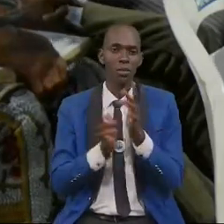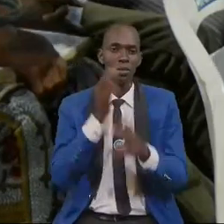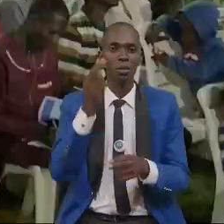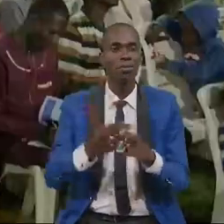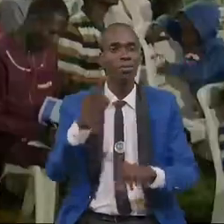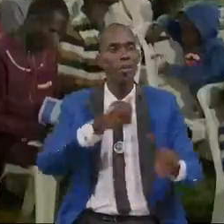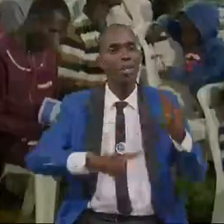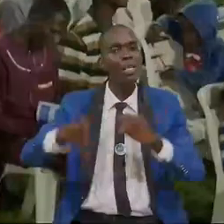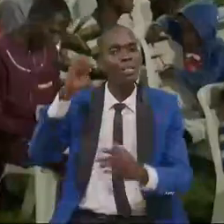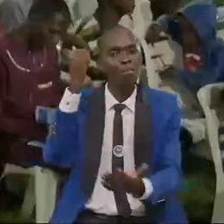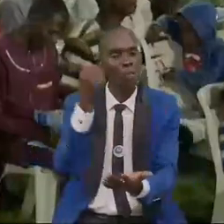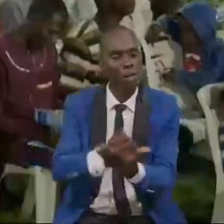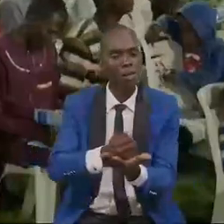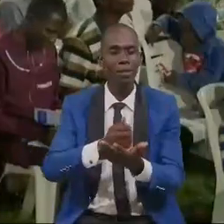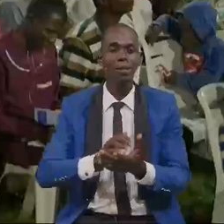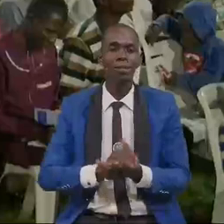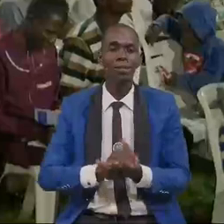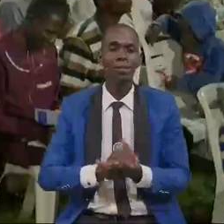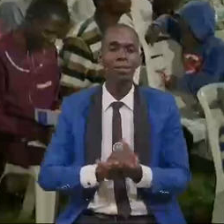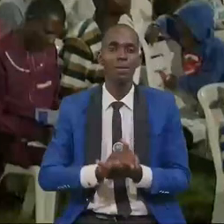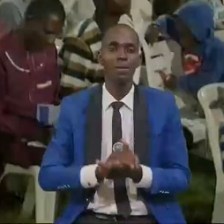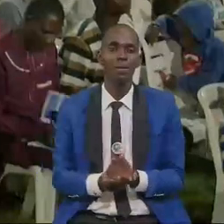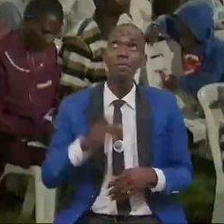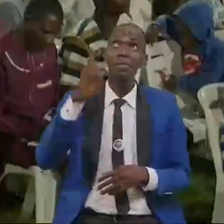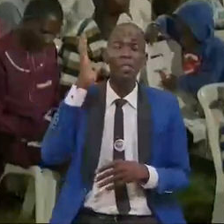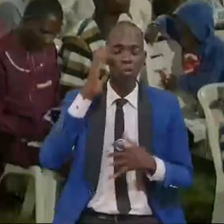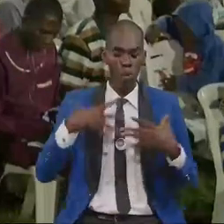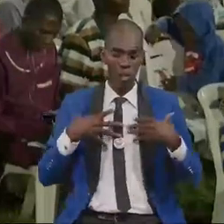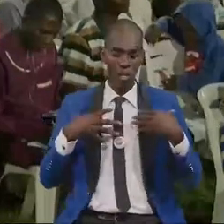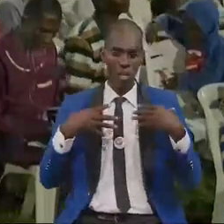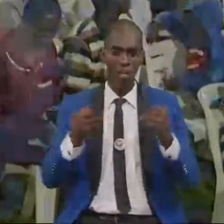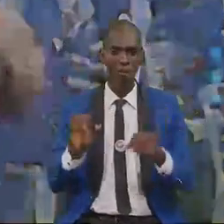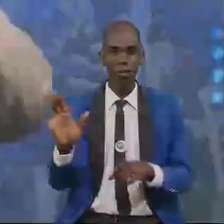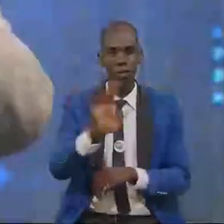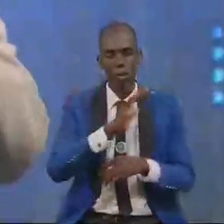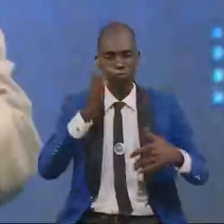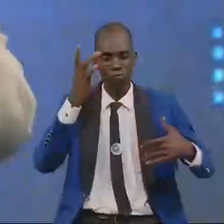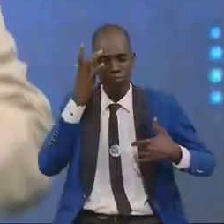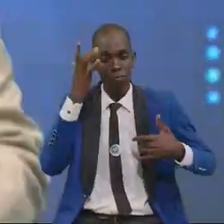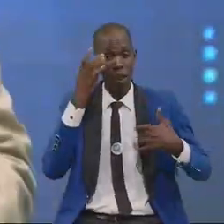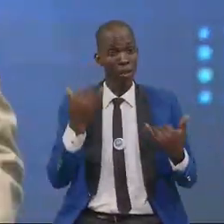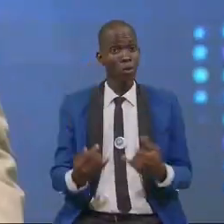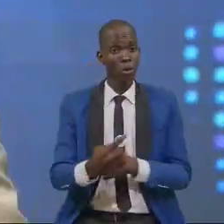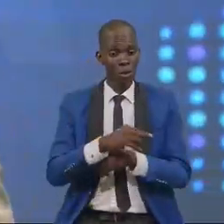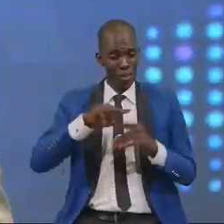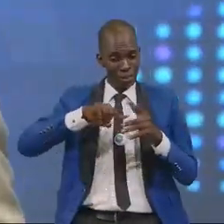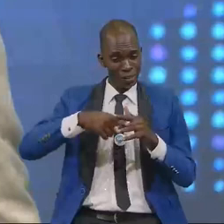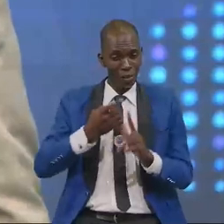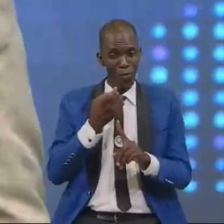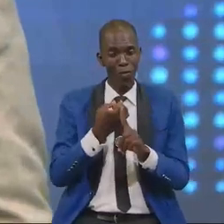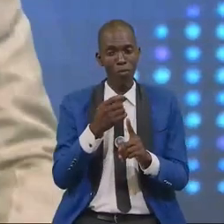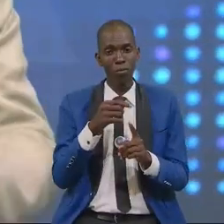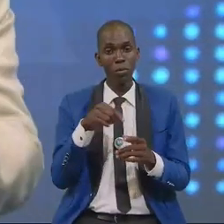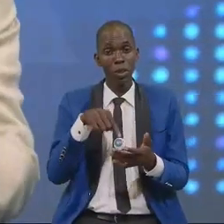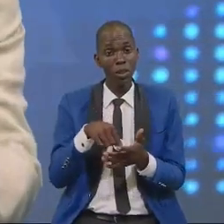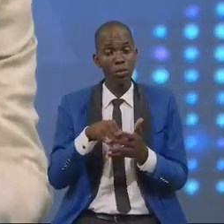maintenant et il va guérir tes maladies aujourd'hui commençant par ce